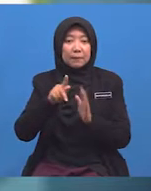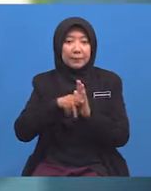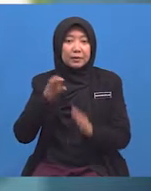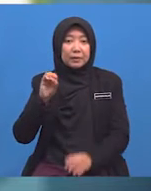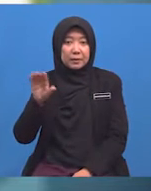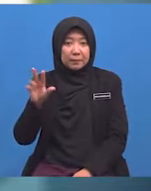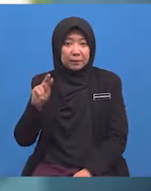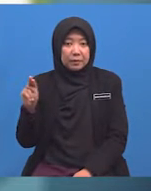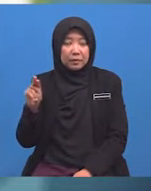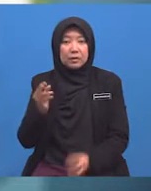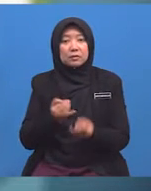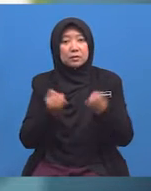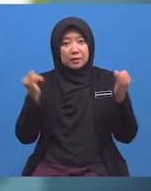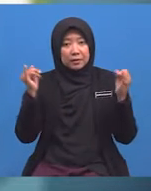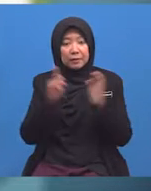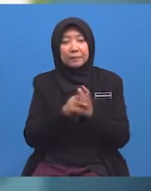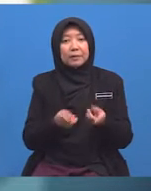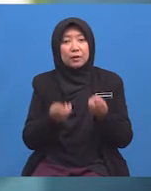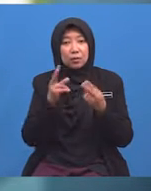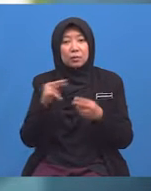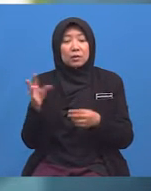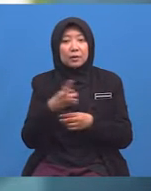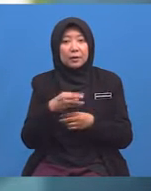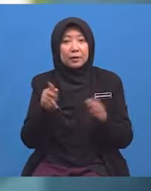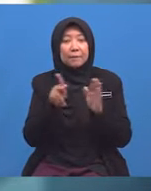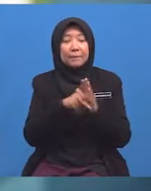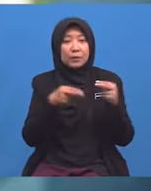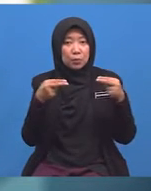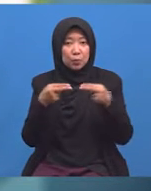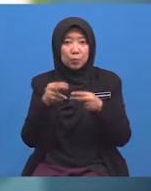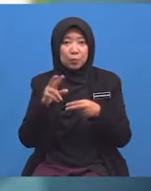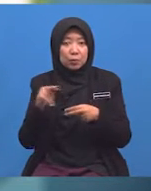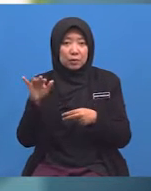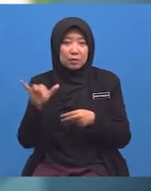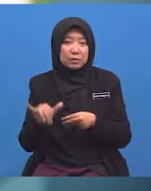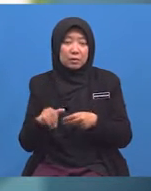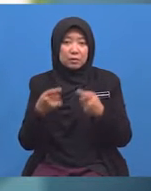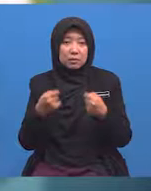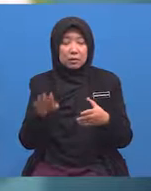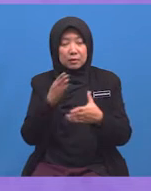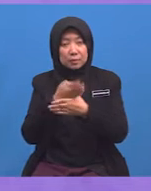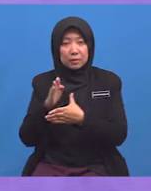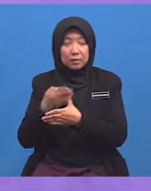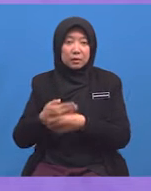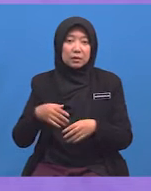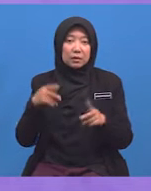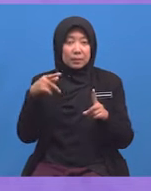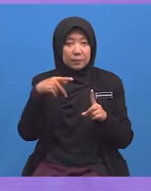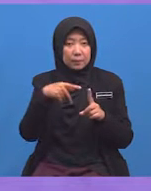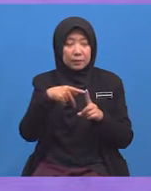perkembangan jaringan pengangkutan dan perhubungan yang dibahagikan